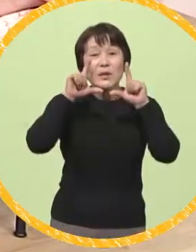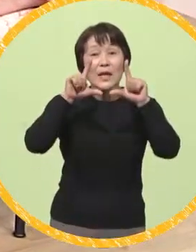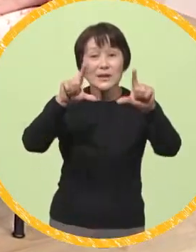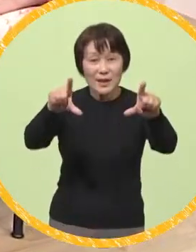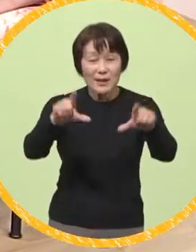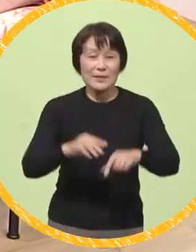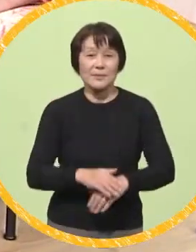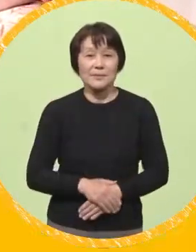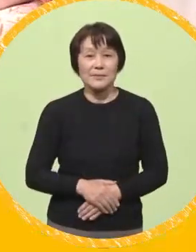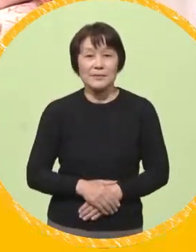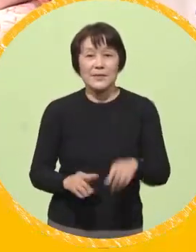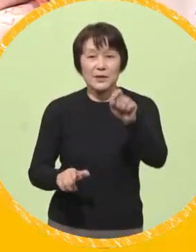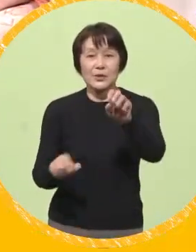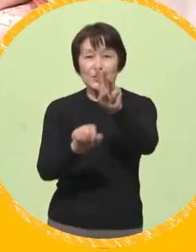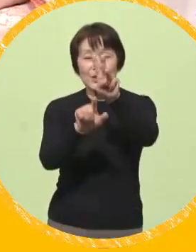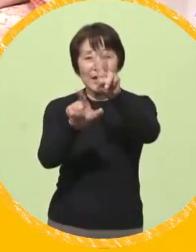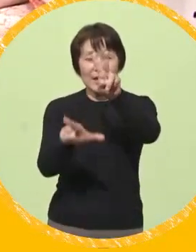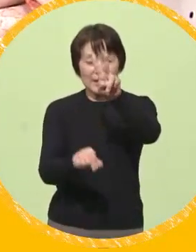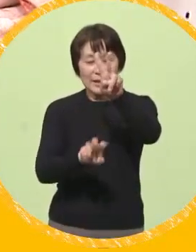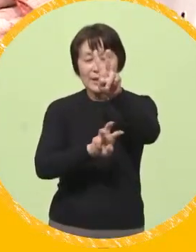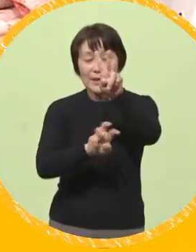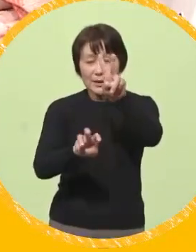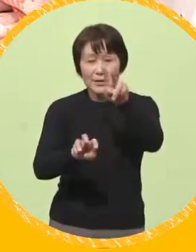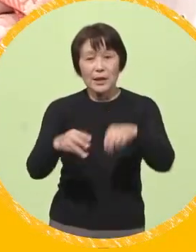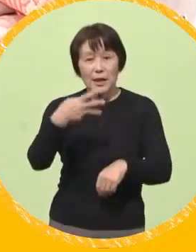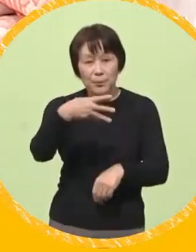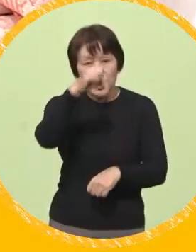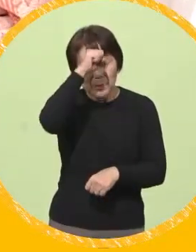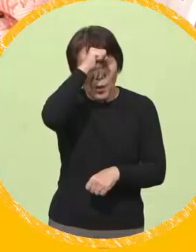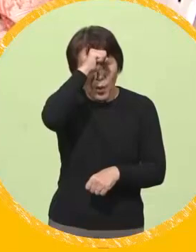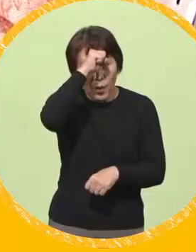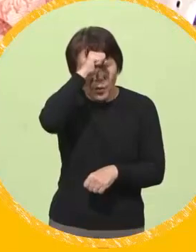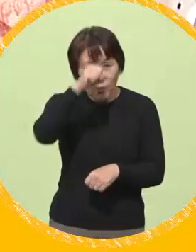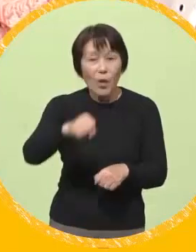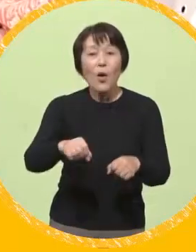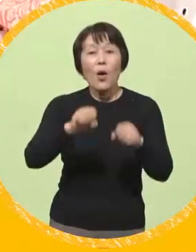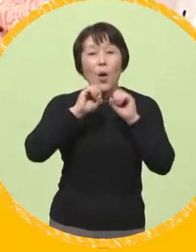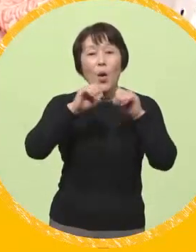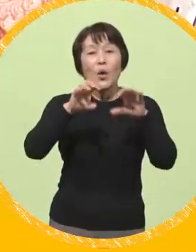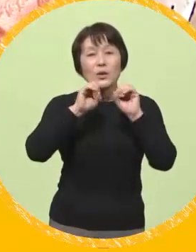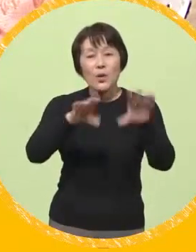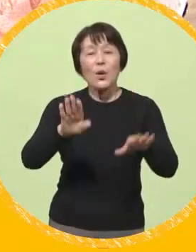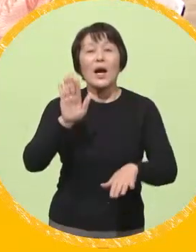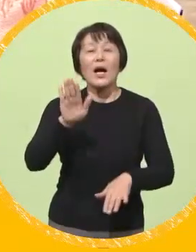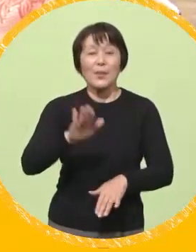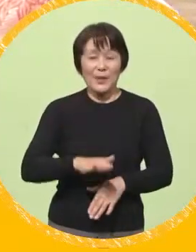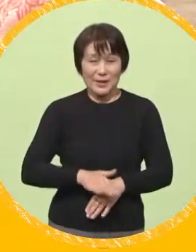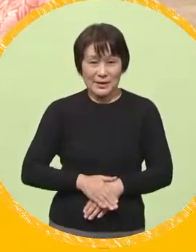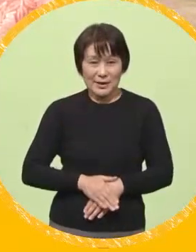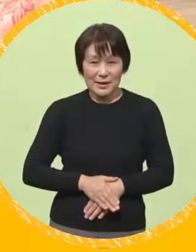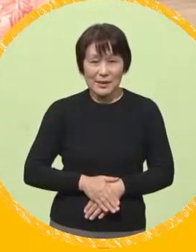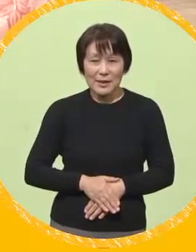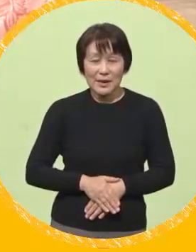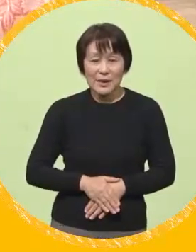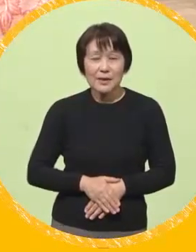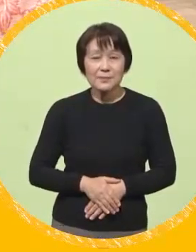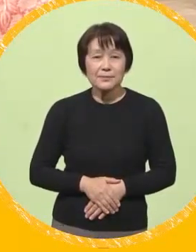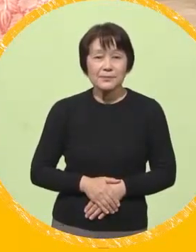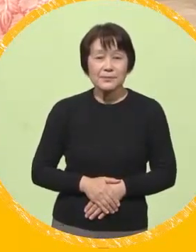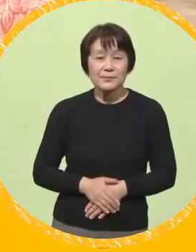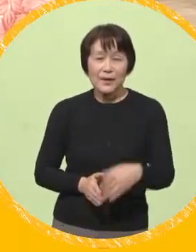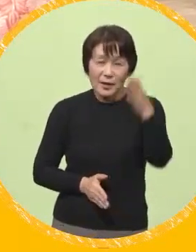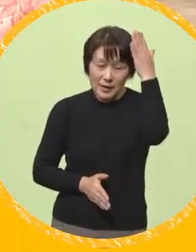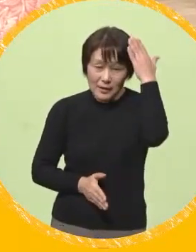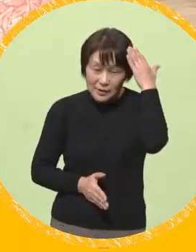はい、12月30日に未病を分かりやすくお伝えする特別番組を放送します、はい、カナフルにもご出演していただい